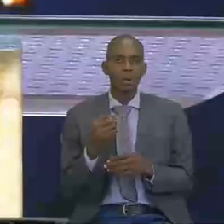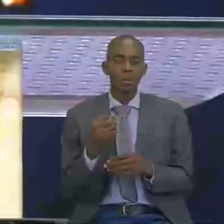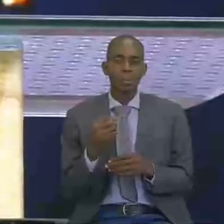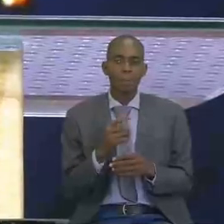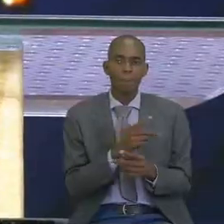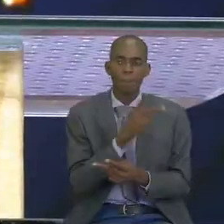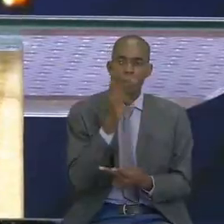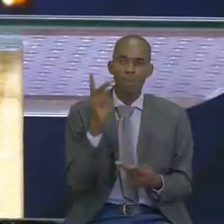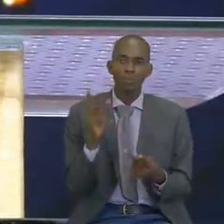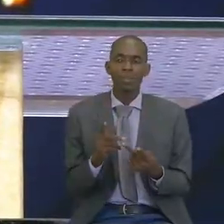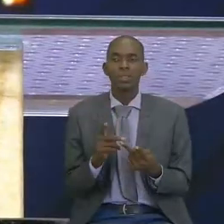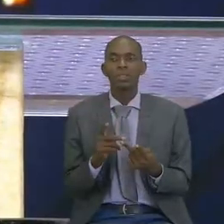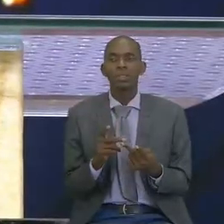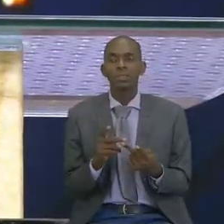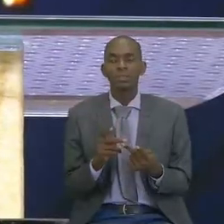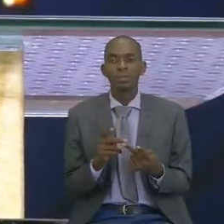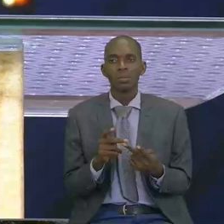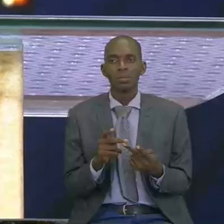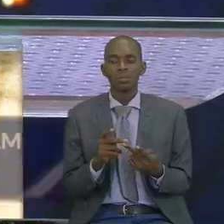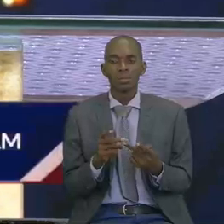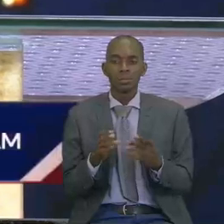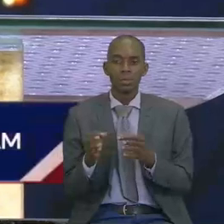songe perdu par le prophète.